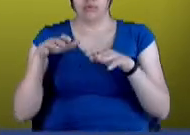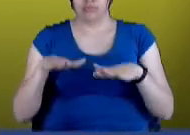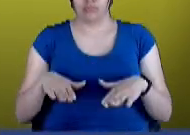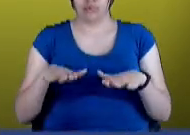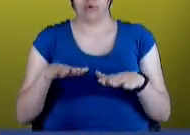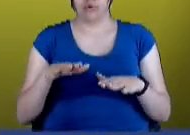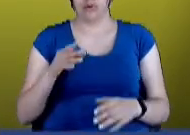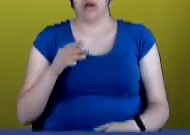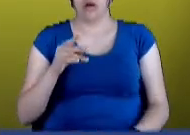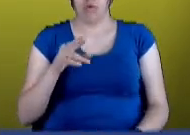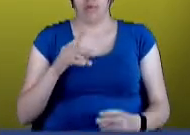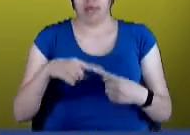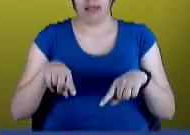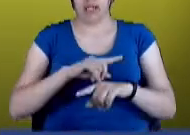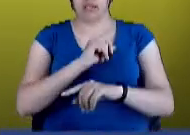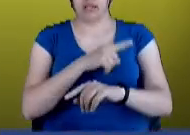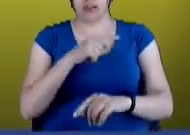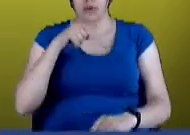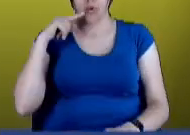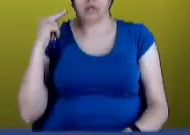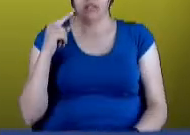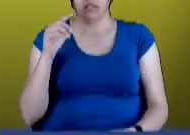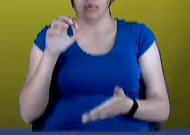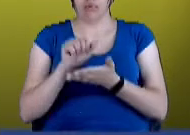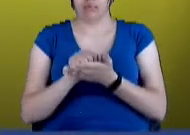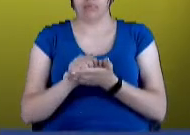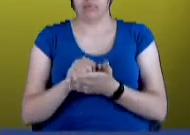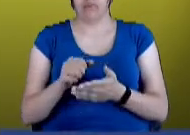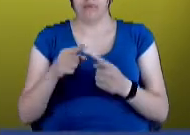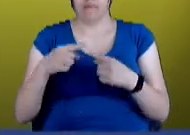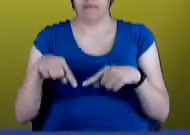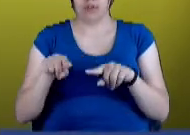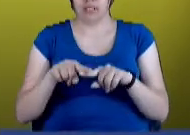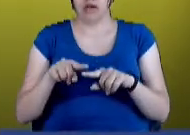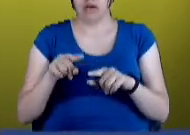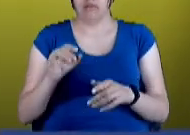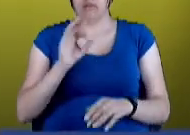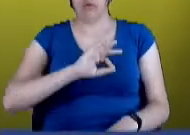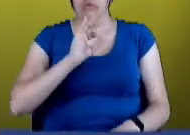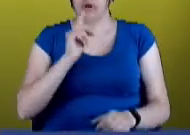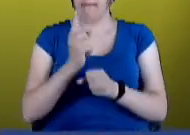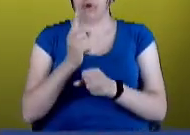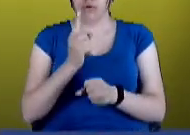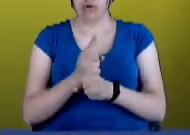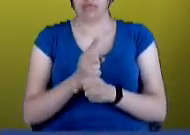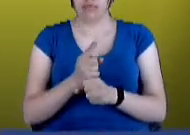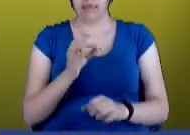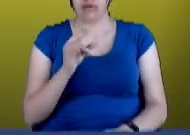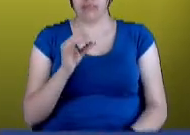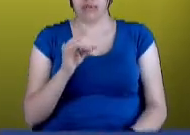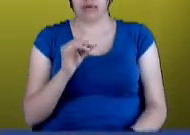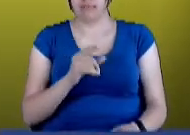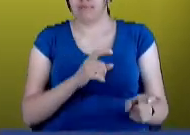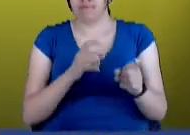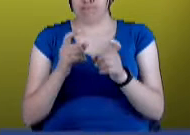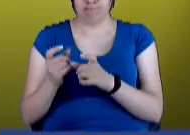сил російські окупаційні війська використовували заборонені мінськими домовленостями міномети калібру 120 мм, а також безпілотний літальний апарат